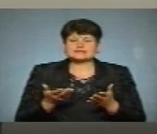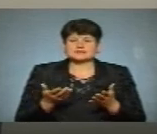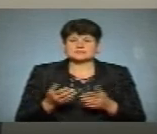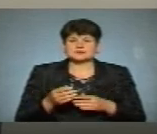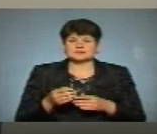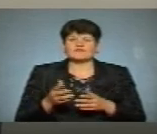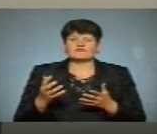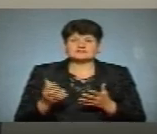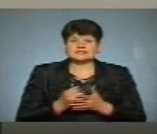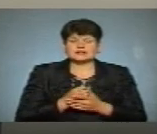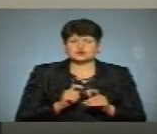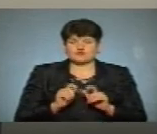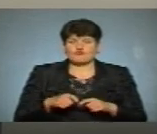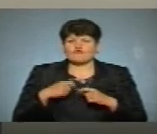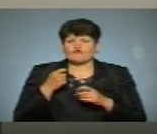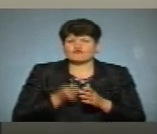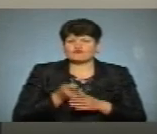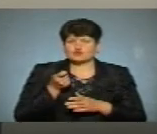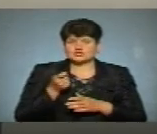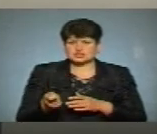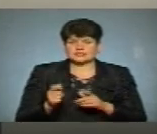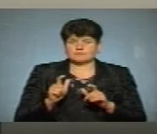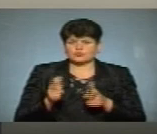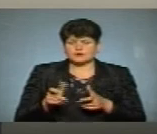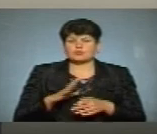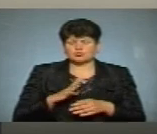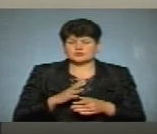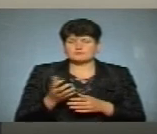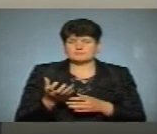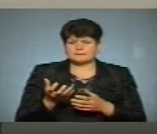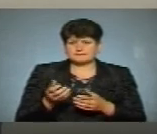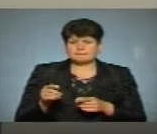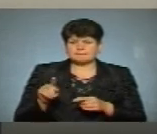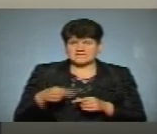з якими вдалося вручити повістки, були притягнуті до адміністративної